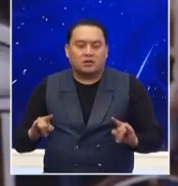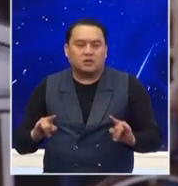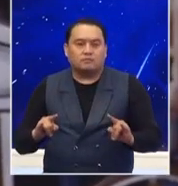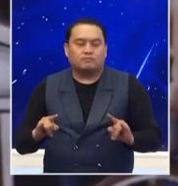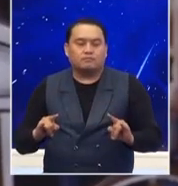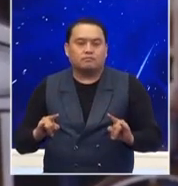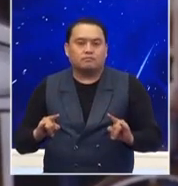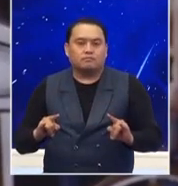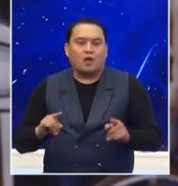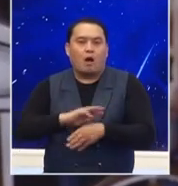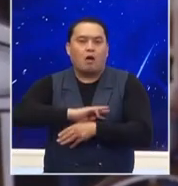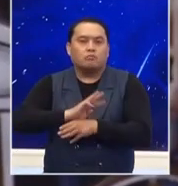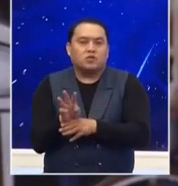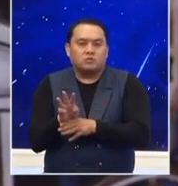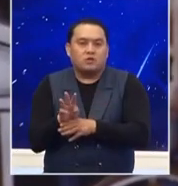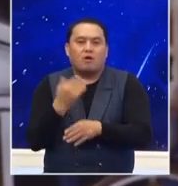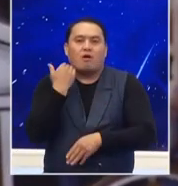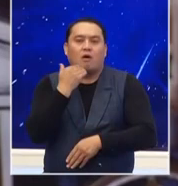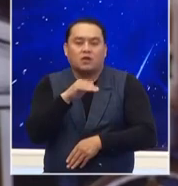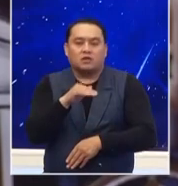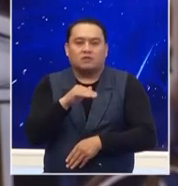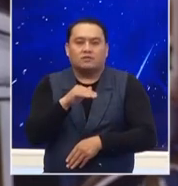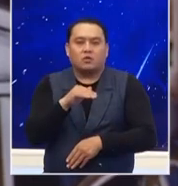по обеспечению там качественной